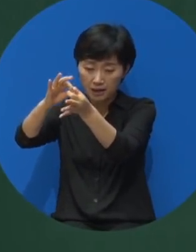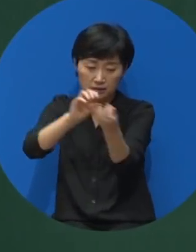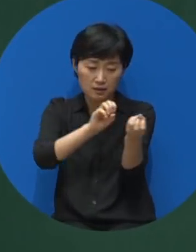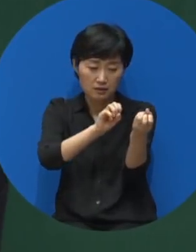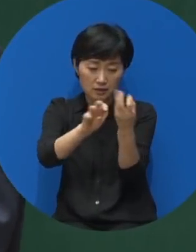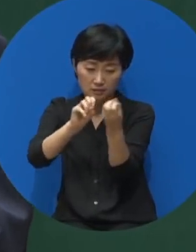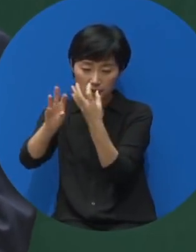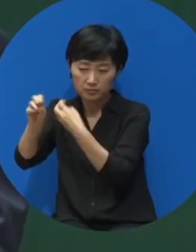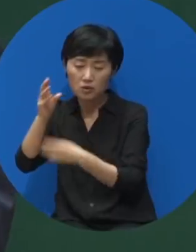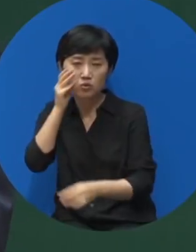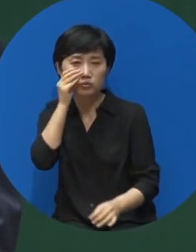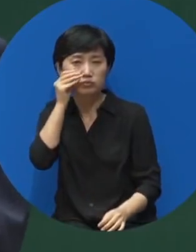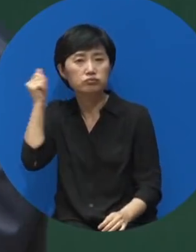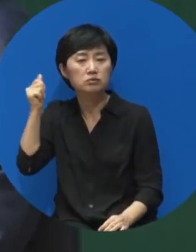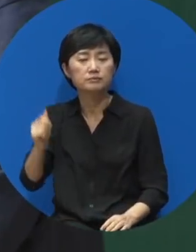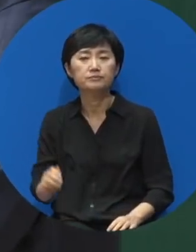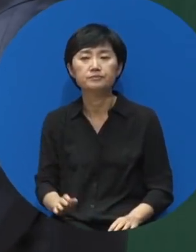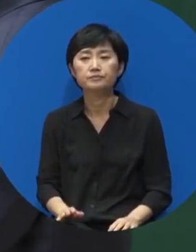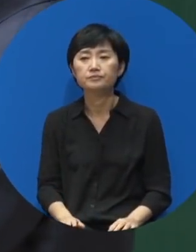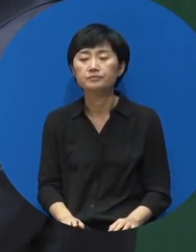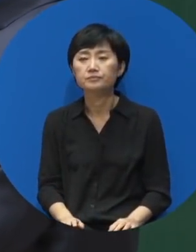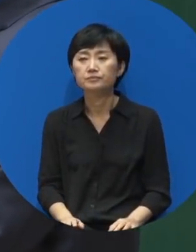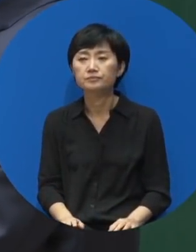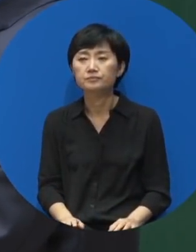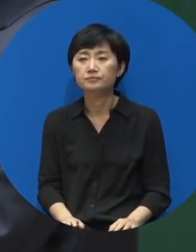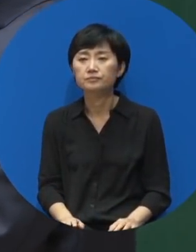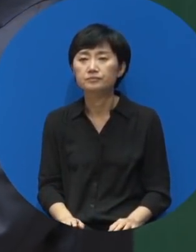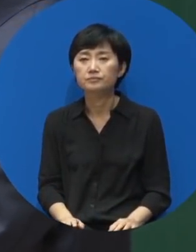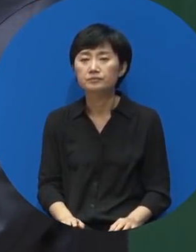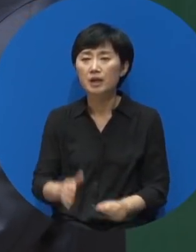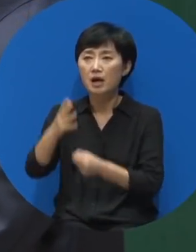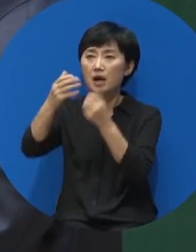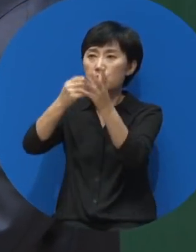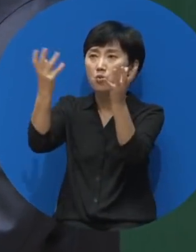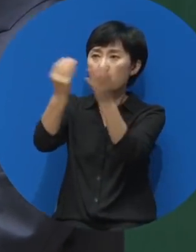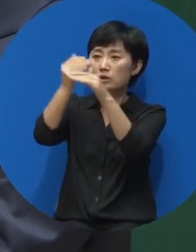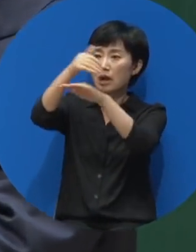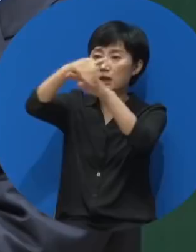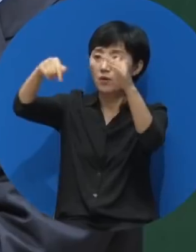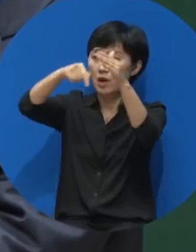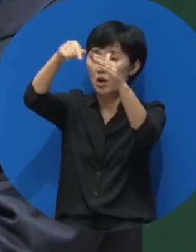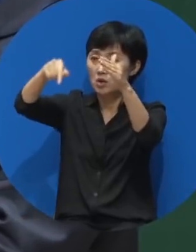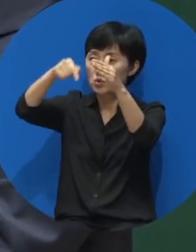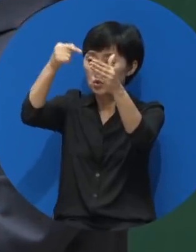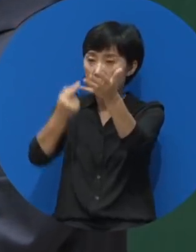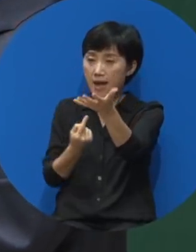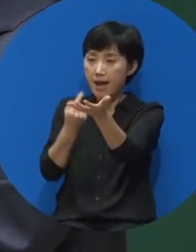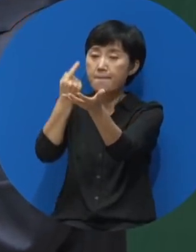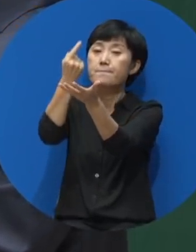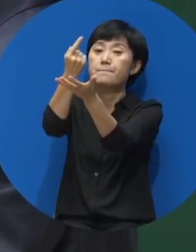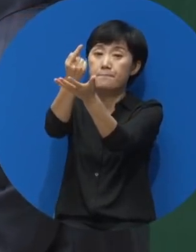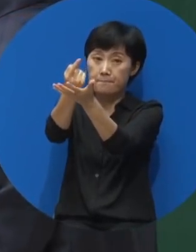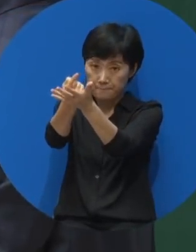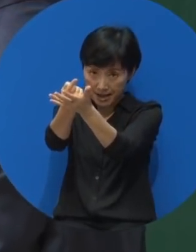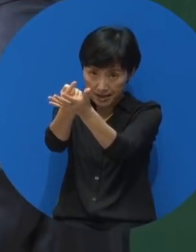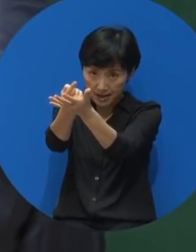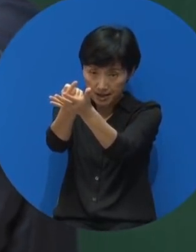但只要这个部分成就的话，所有的应允自然跟来。 하나님의 그 절대 계획 속에 있는 것이기 때문에. 이것만 따라오면 모든 게 다 따라오죠.